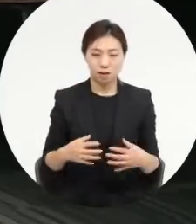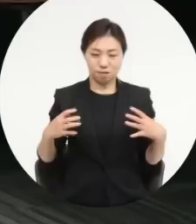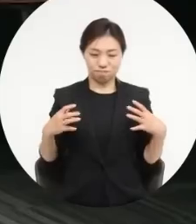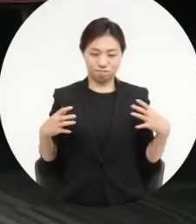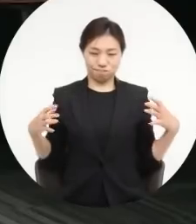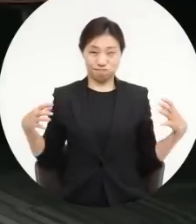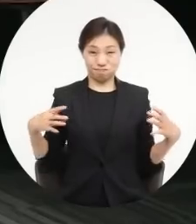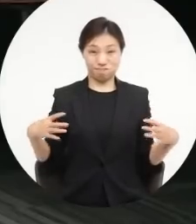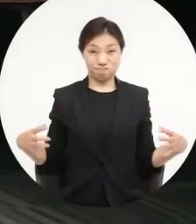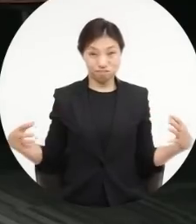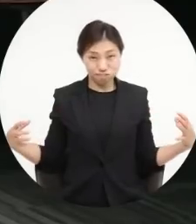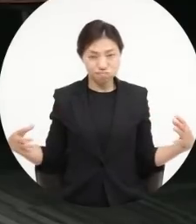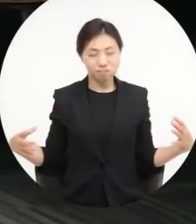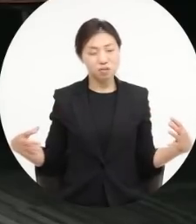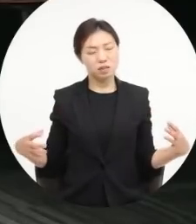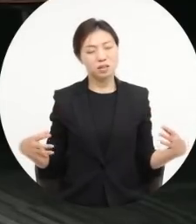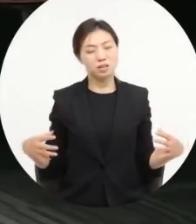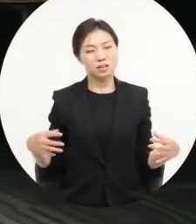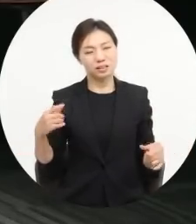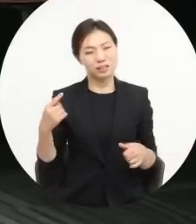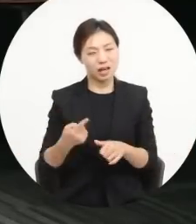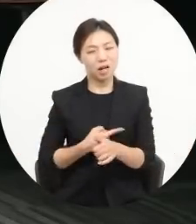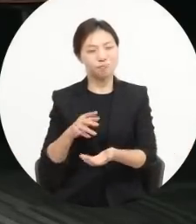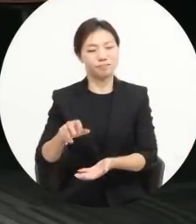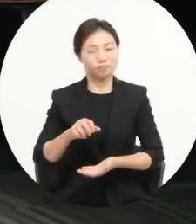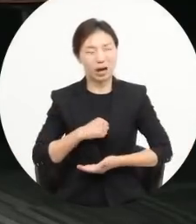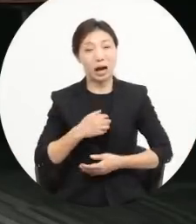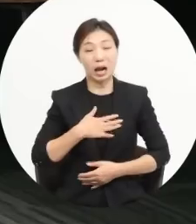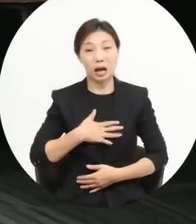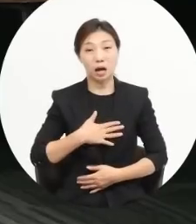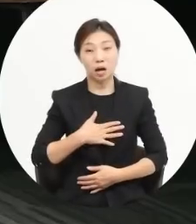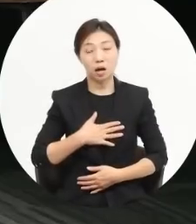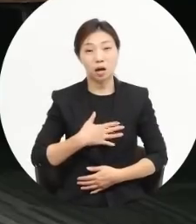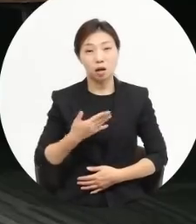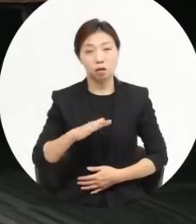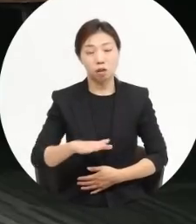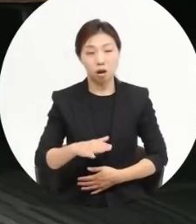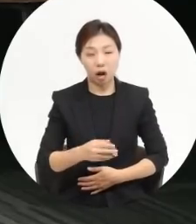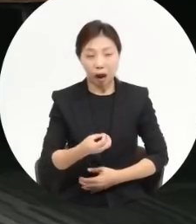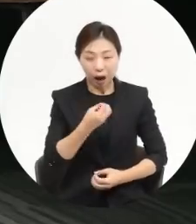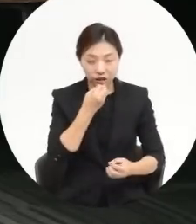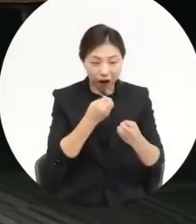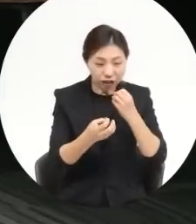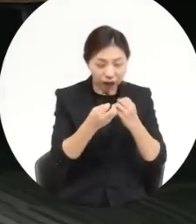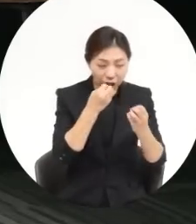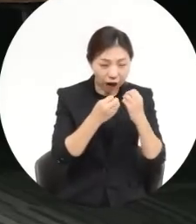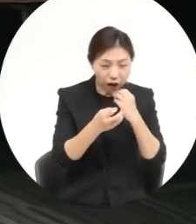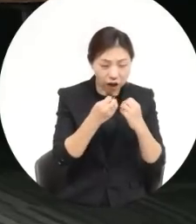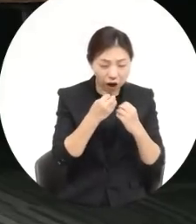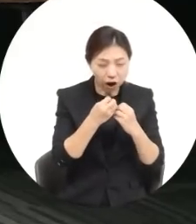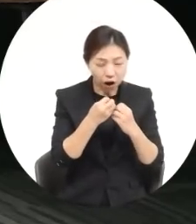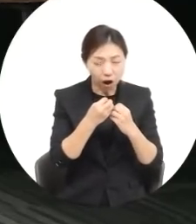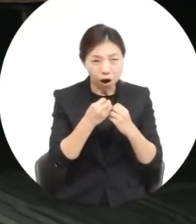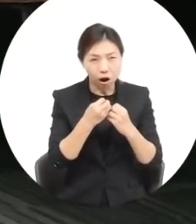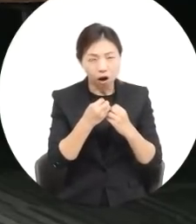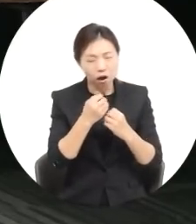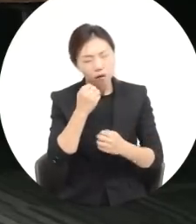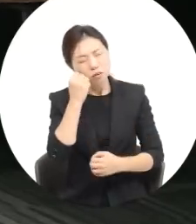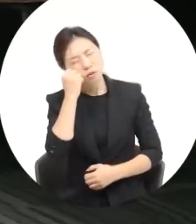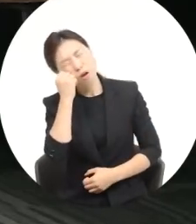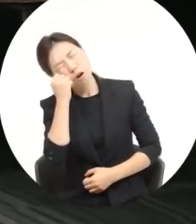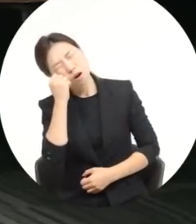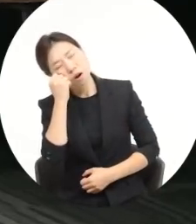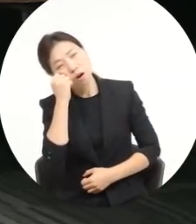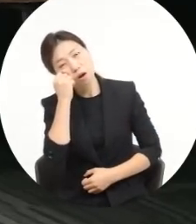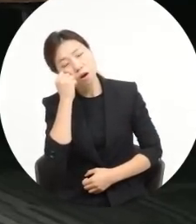뭐 받아들이는 거는 알겠는데요. 먹고 자지 않으면은 잘 수가 없어요. 잠에